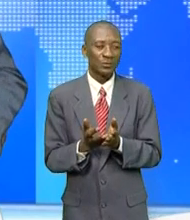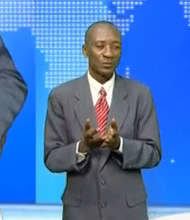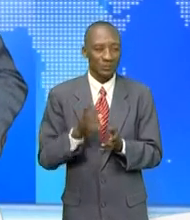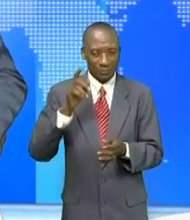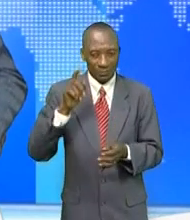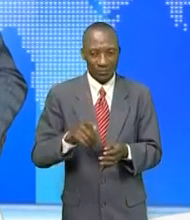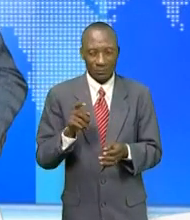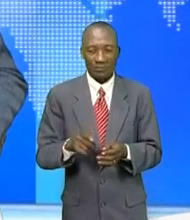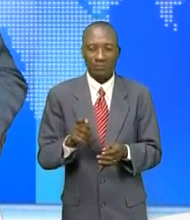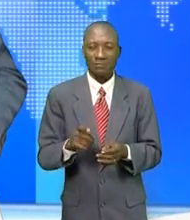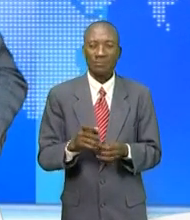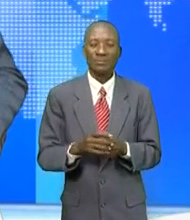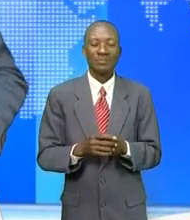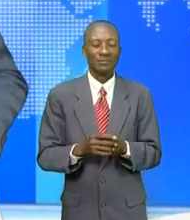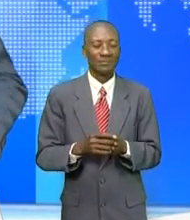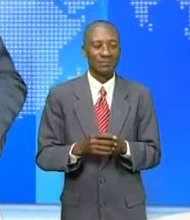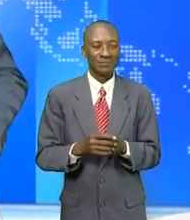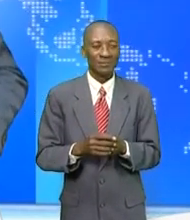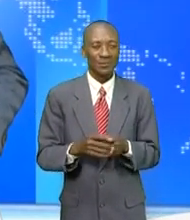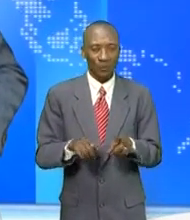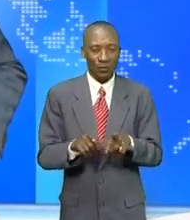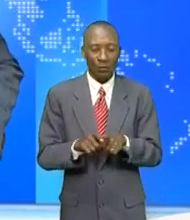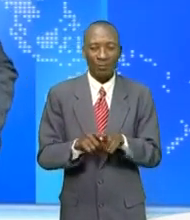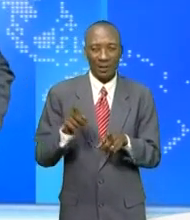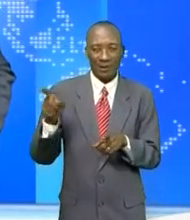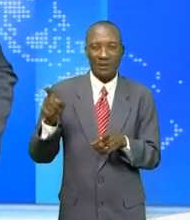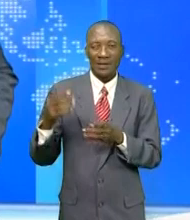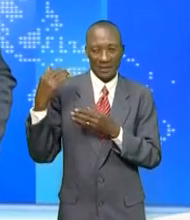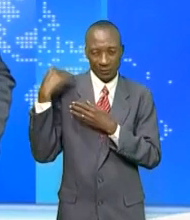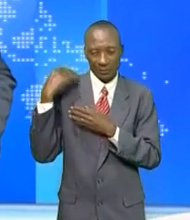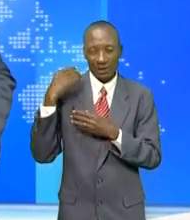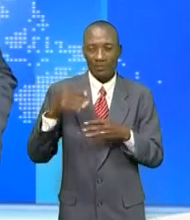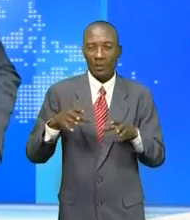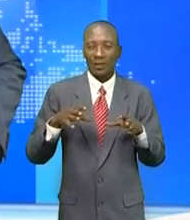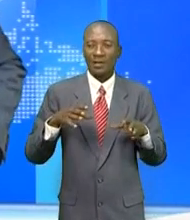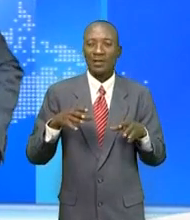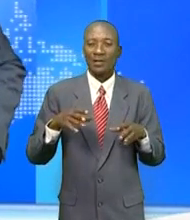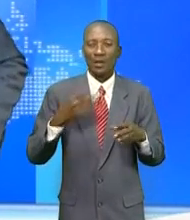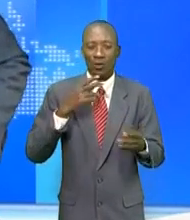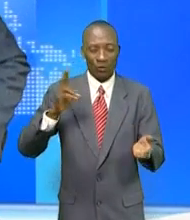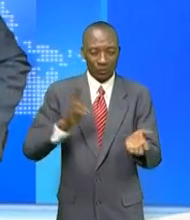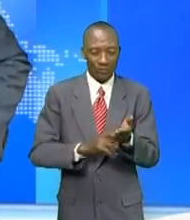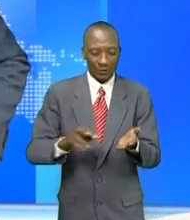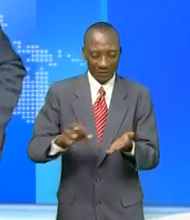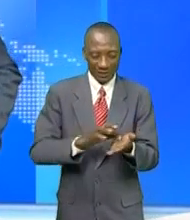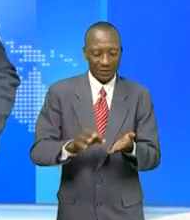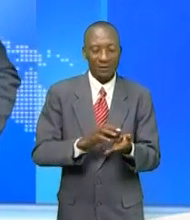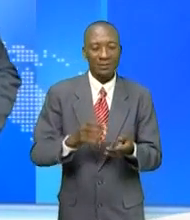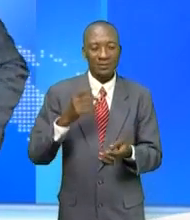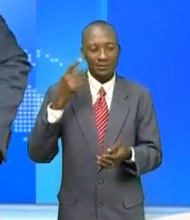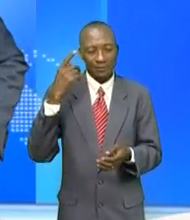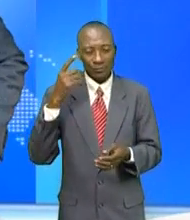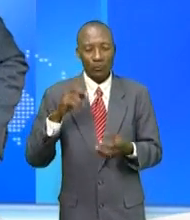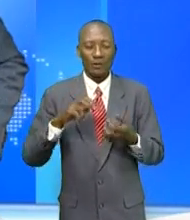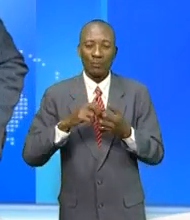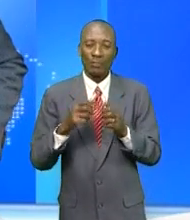des émissions radiophoniques, télévisées, web ou des films. Pour des informations supplémentaires, les personnes